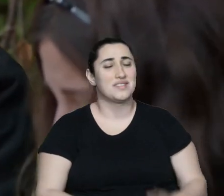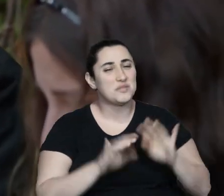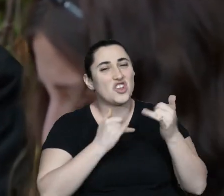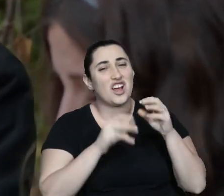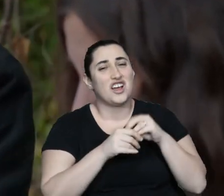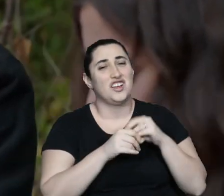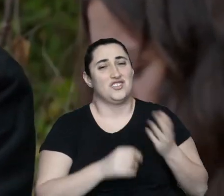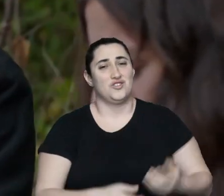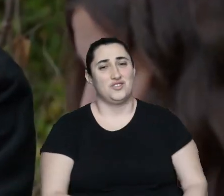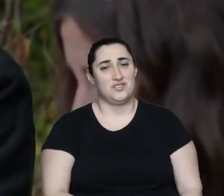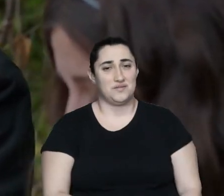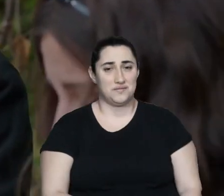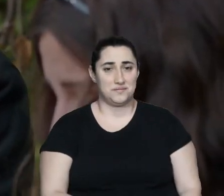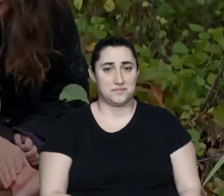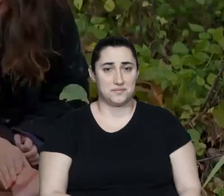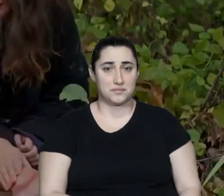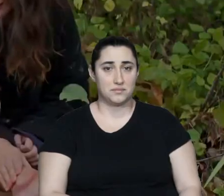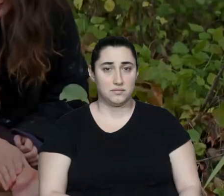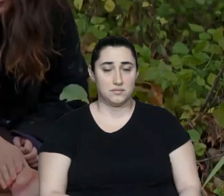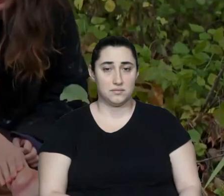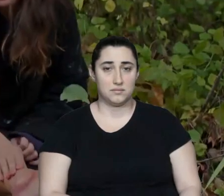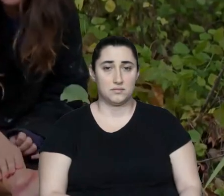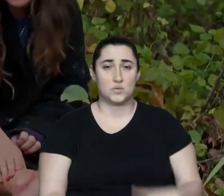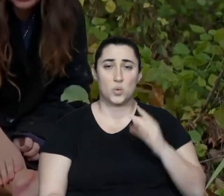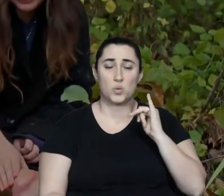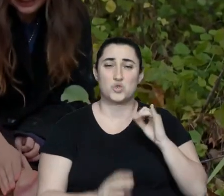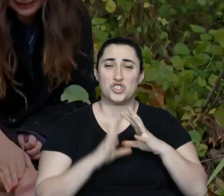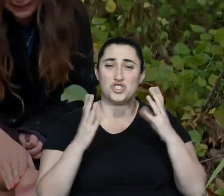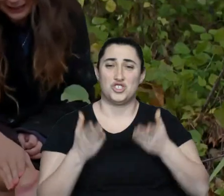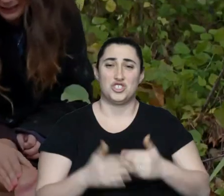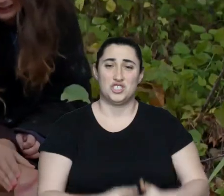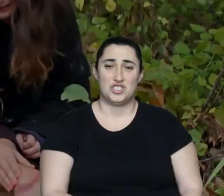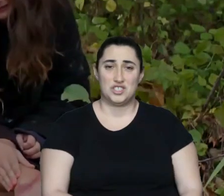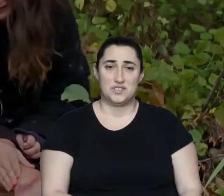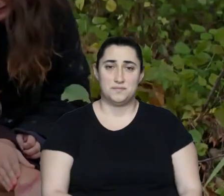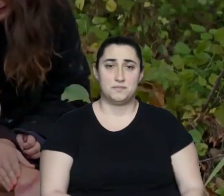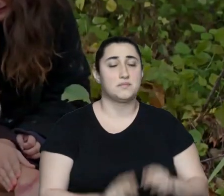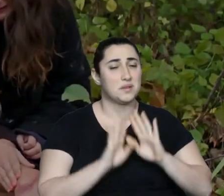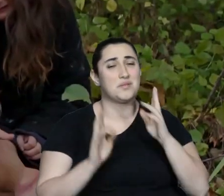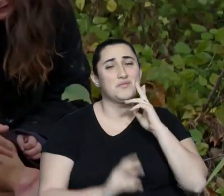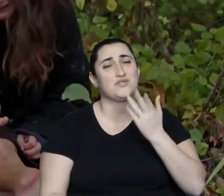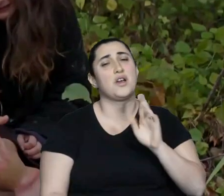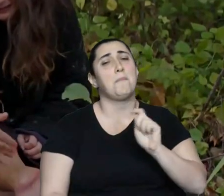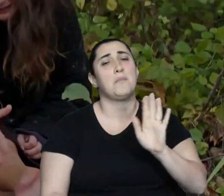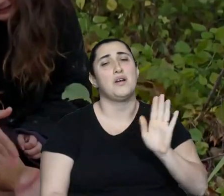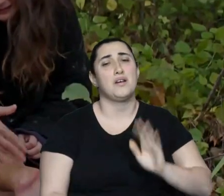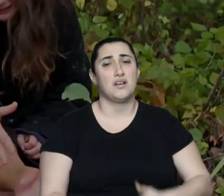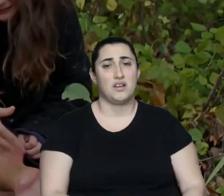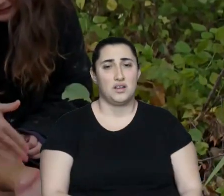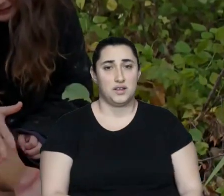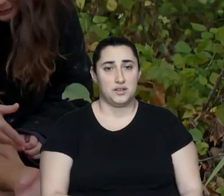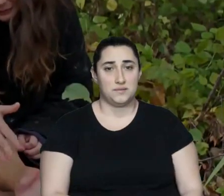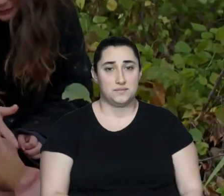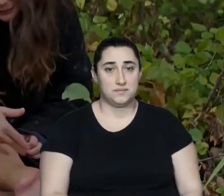diye. Kirpiklerini kırpıştırdı. Çok kötü şişti ya. Tamam, kıyamam, yapma. Aysu bileğini